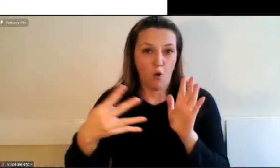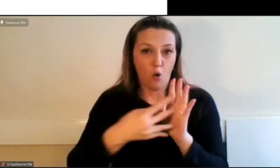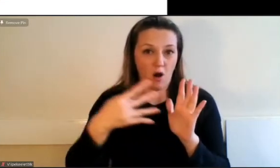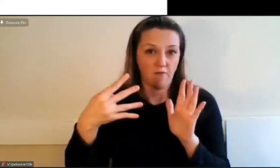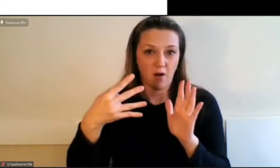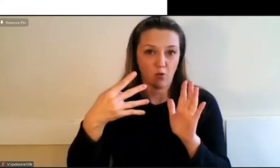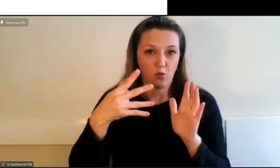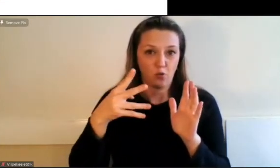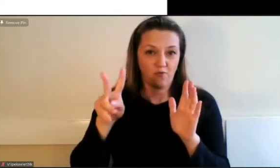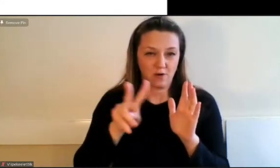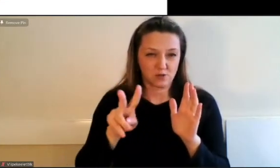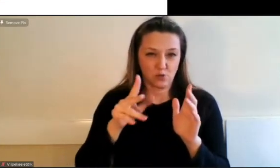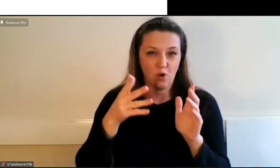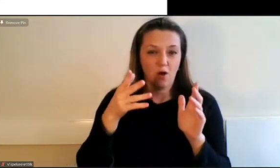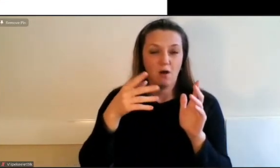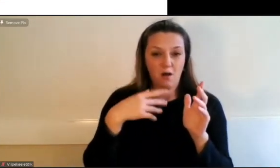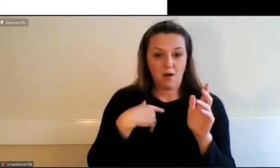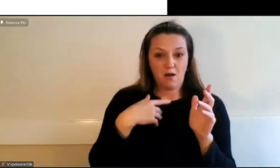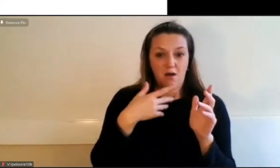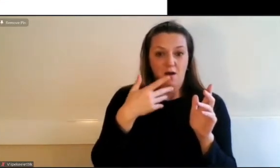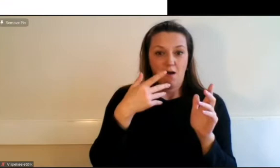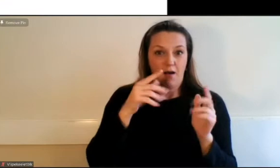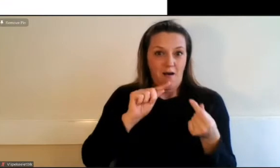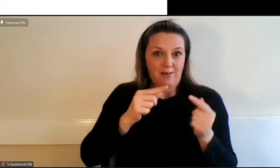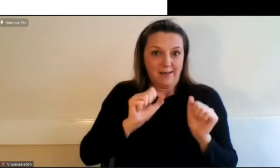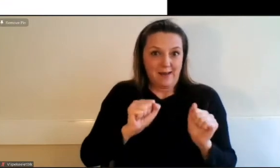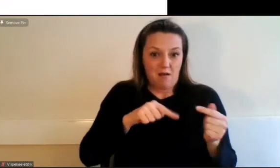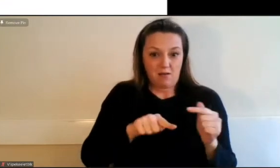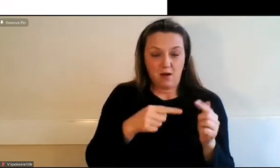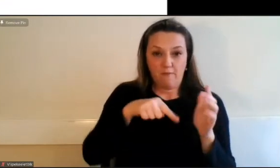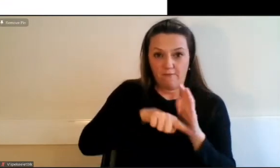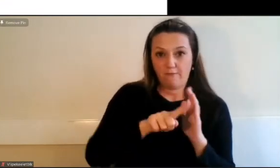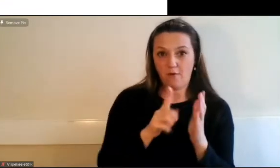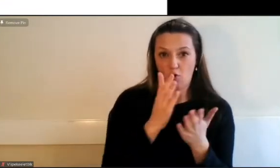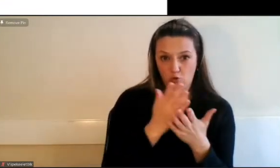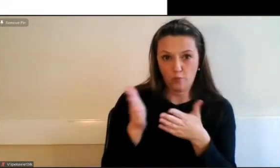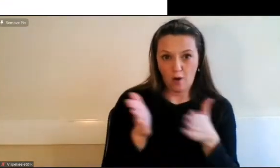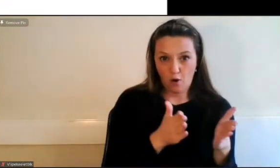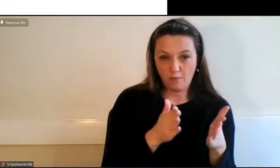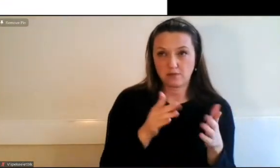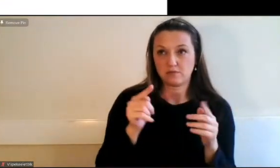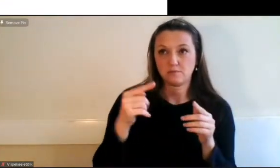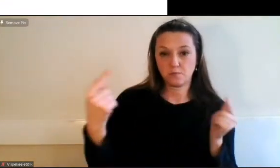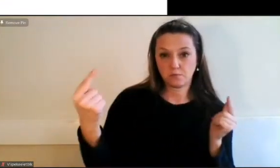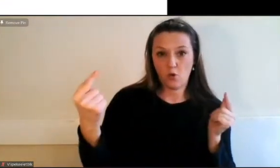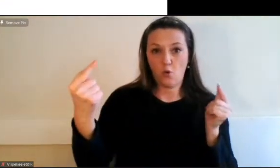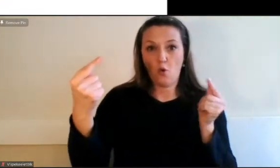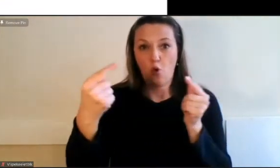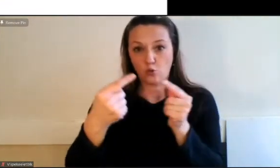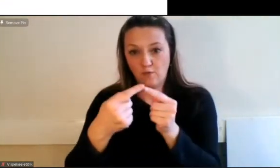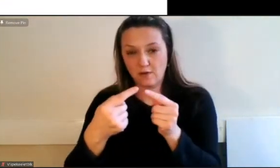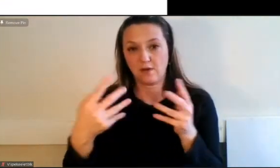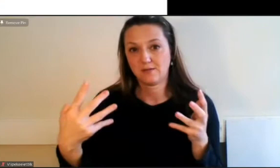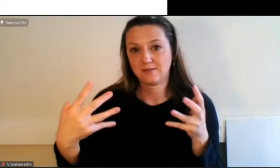antikehad täpselt on. Et antikehad on ühed väga kavalalt kokku pandud valgud. Nad on nagu laias laastus nagu